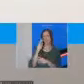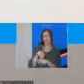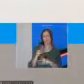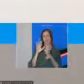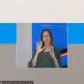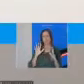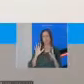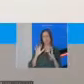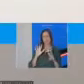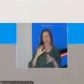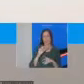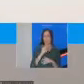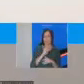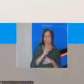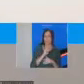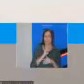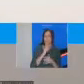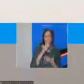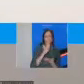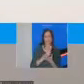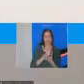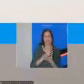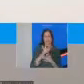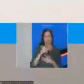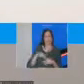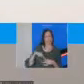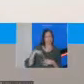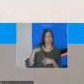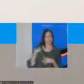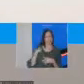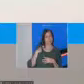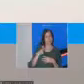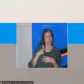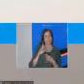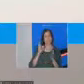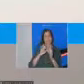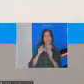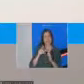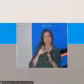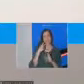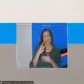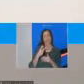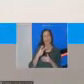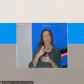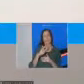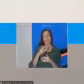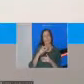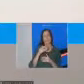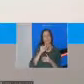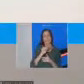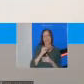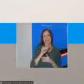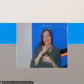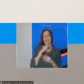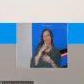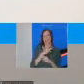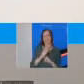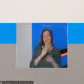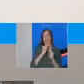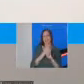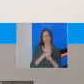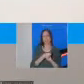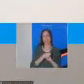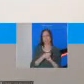הוקם ב-2008. טוב, אייפאק קיימת כבר הרבה זמן, אבל בסרט הזה, מה שאת מדברת עליו, רואים שאייפאק בעצם עבר